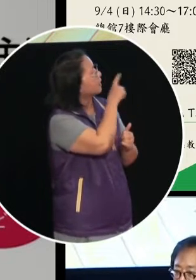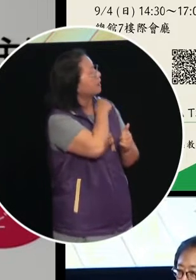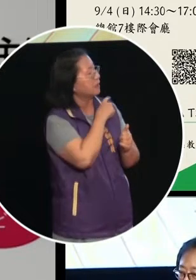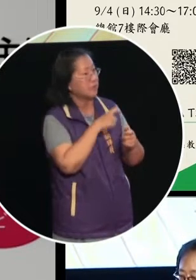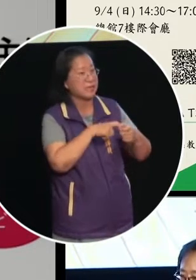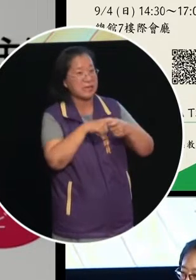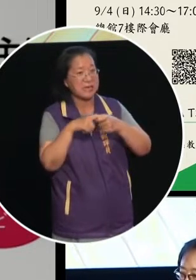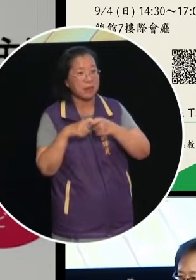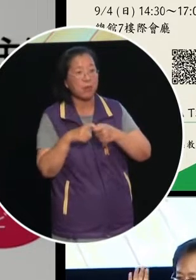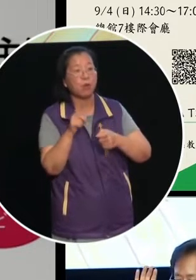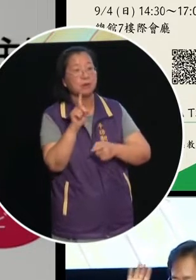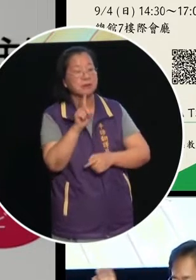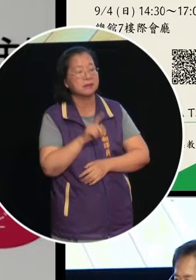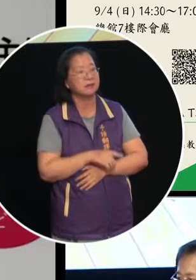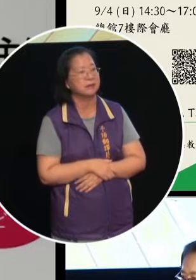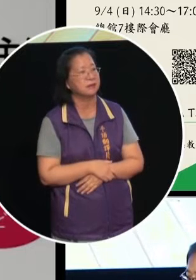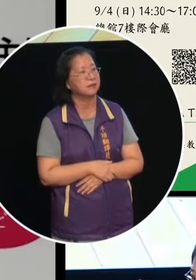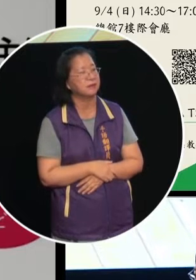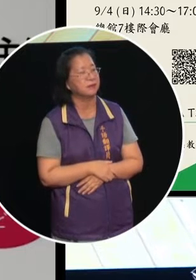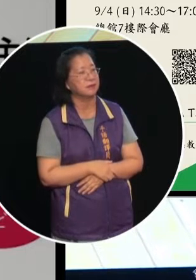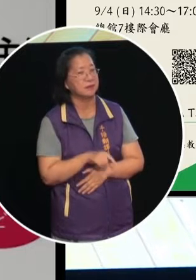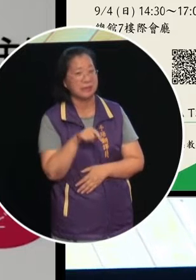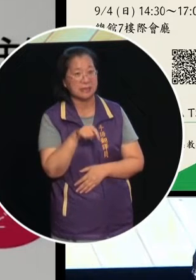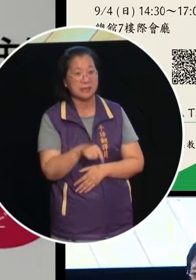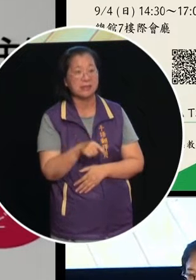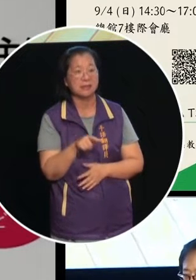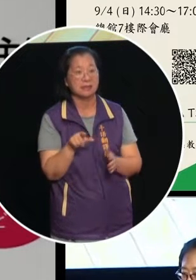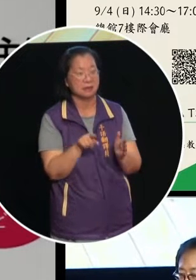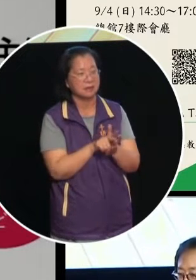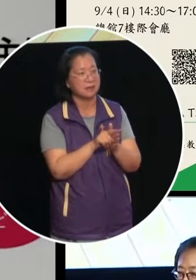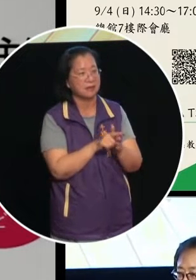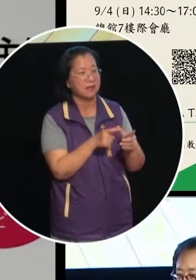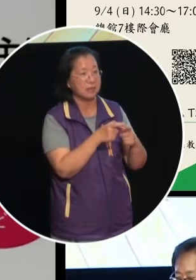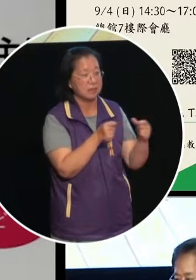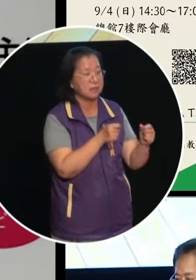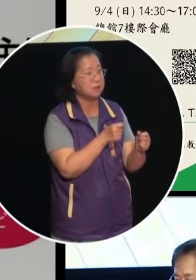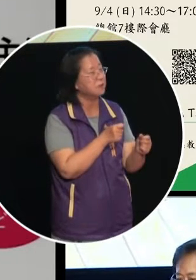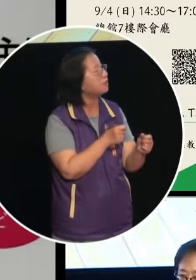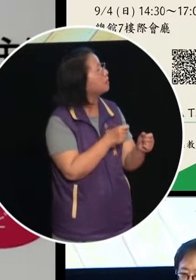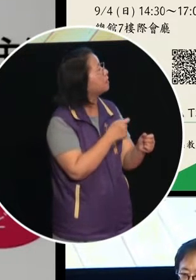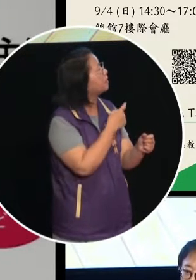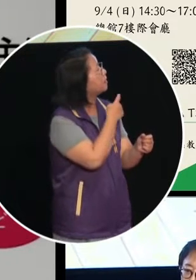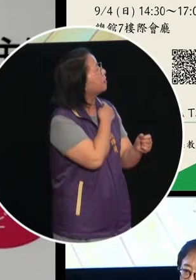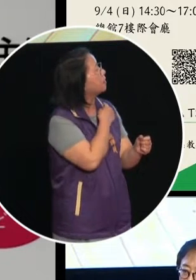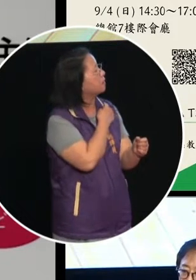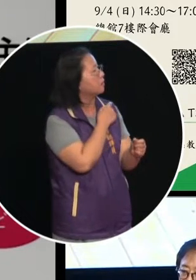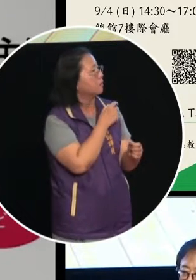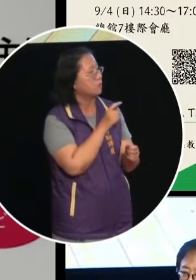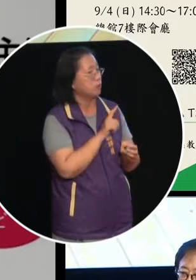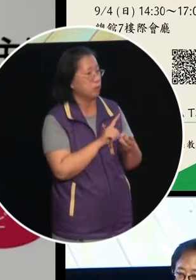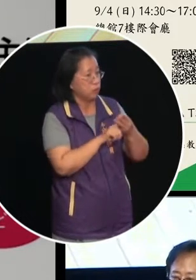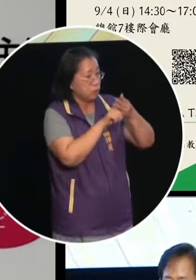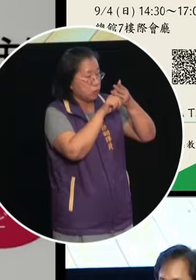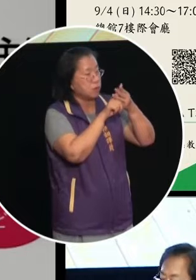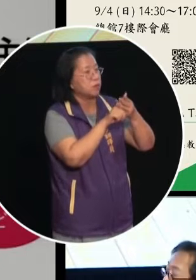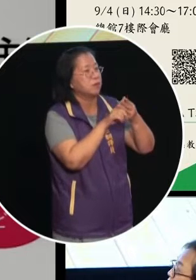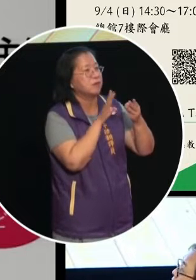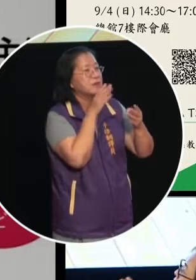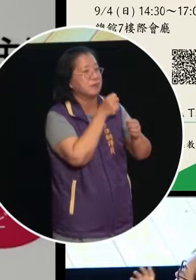盟是一个这时候的日本政治的一个核心结构，所